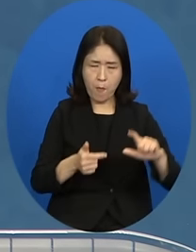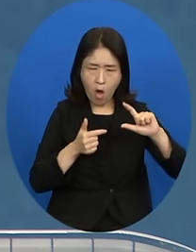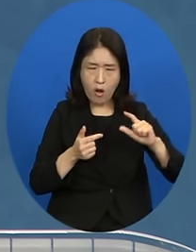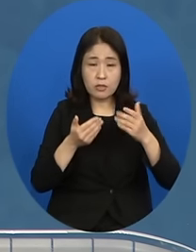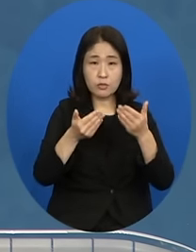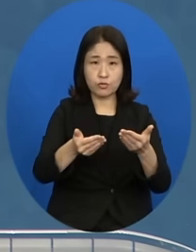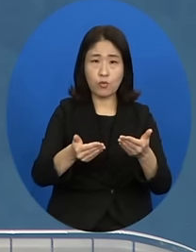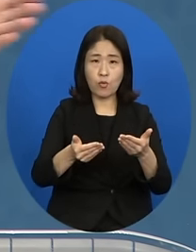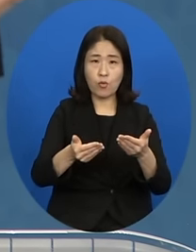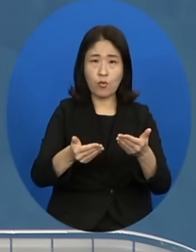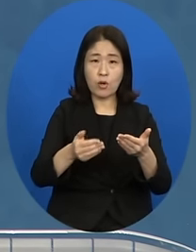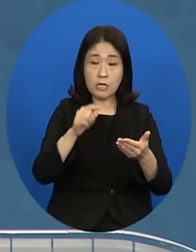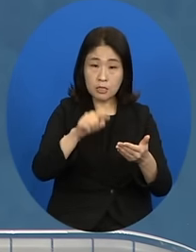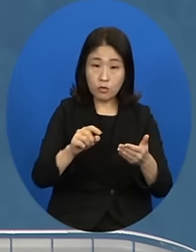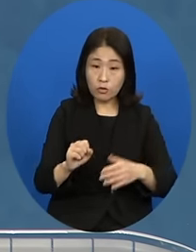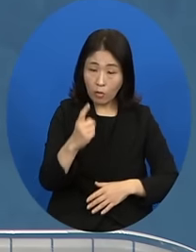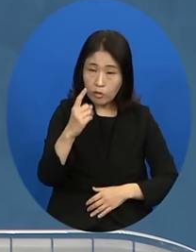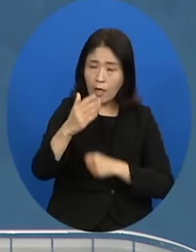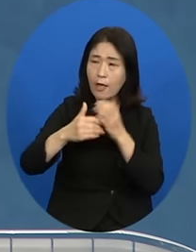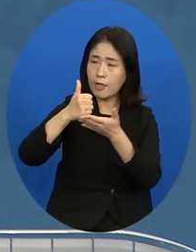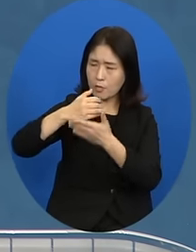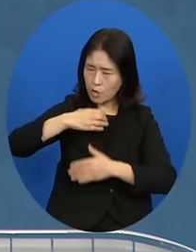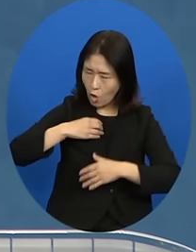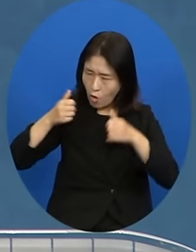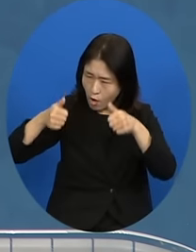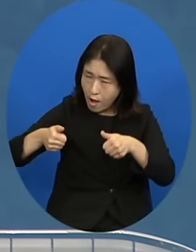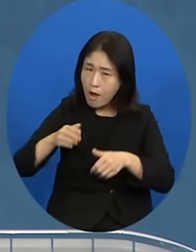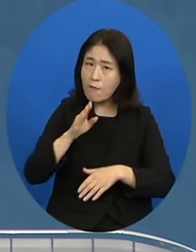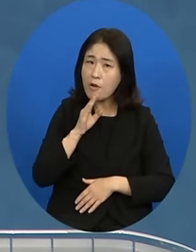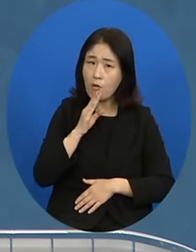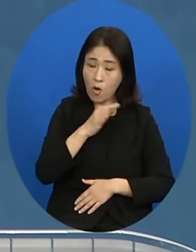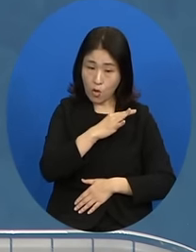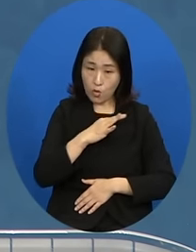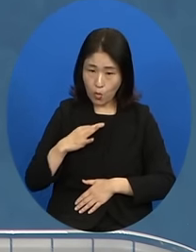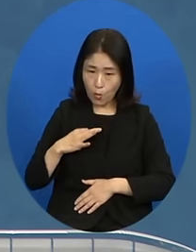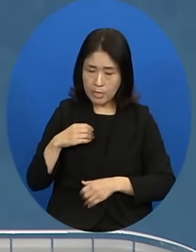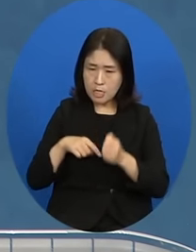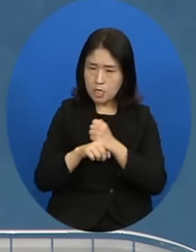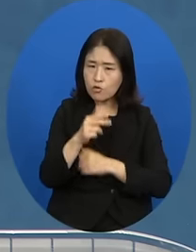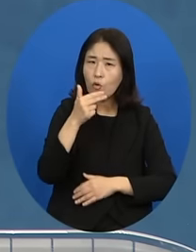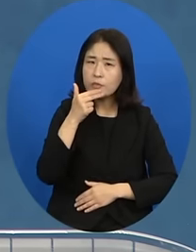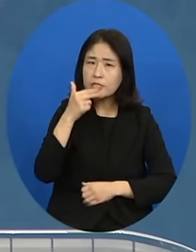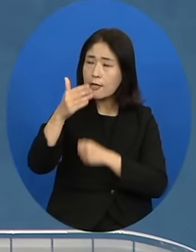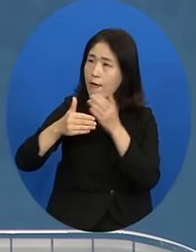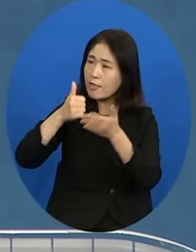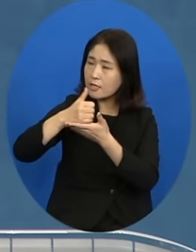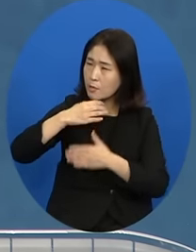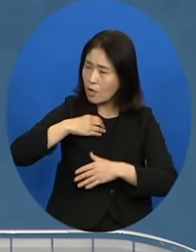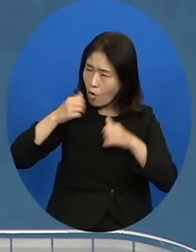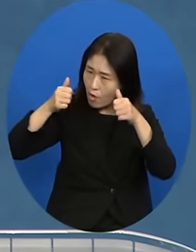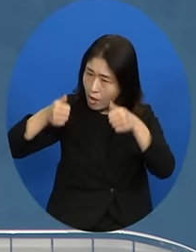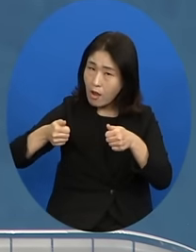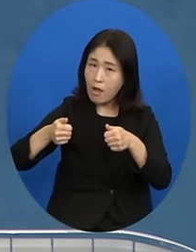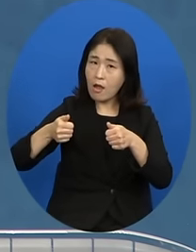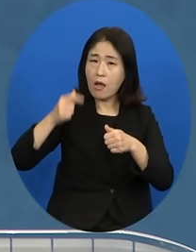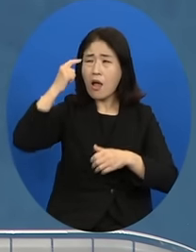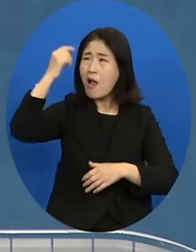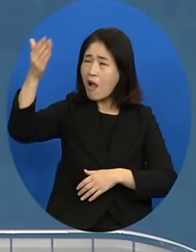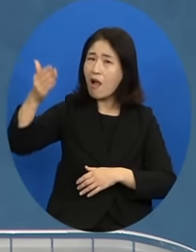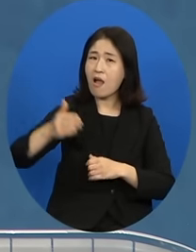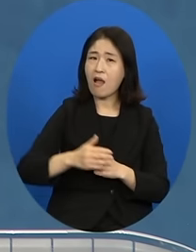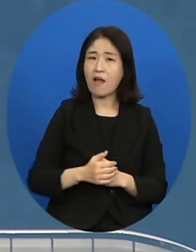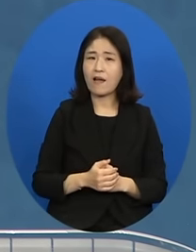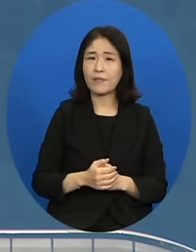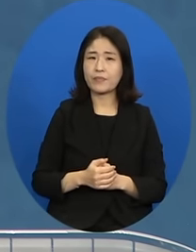주셨으니까 그러니까 욥이 하나님을 경외하는 것이지 욥이 까닭 없이 하나님을 경외하겠습니까?